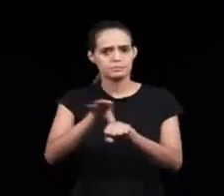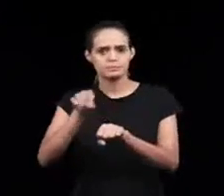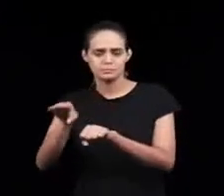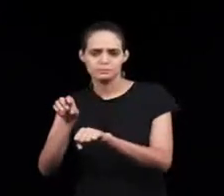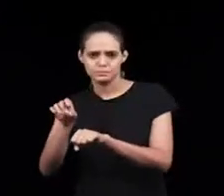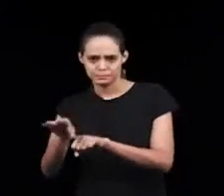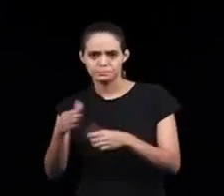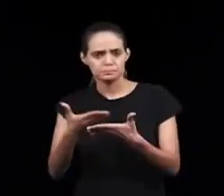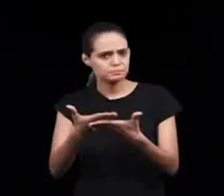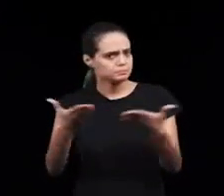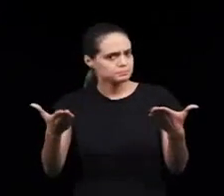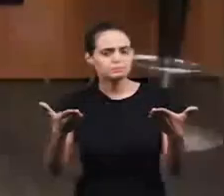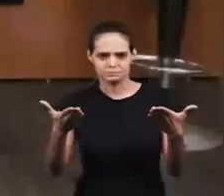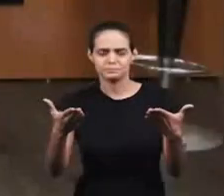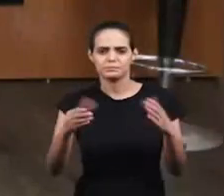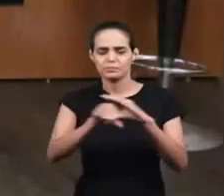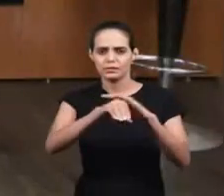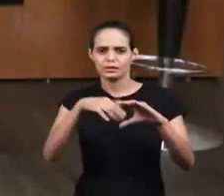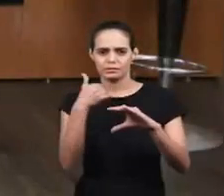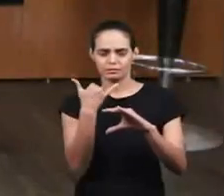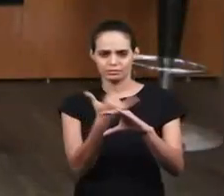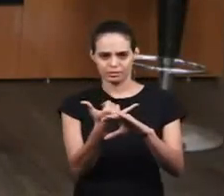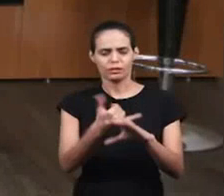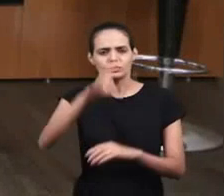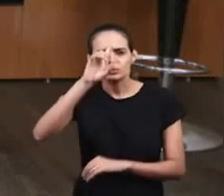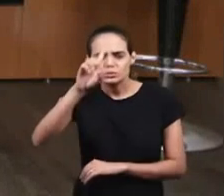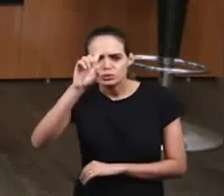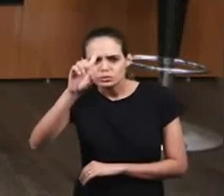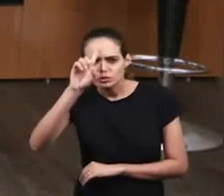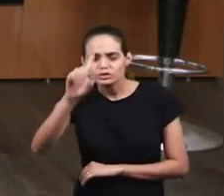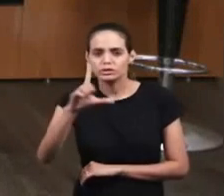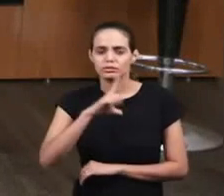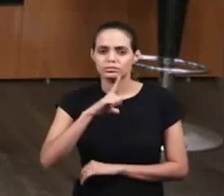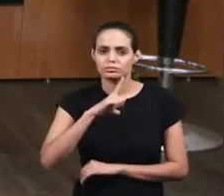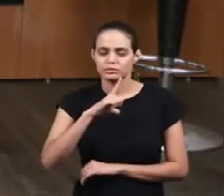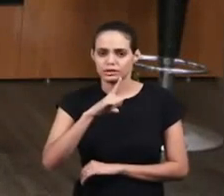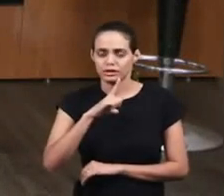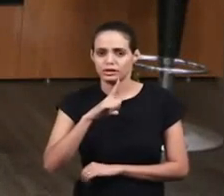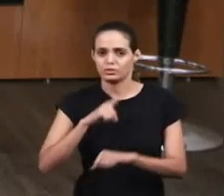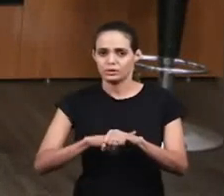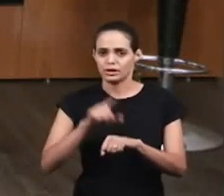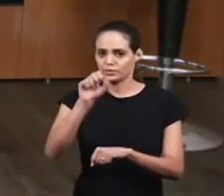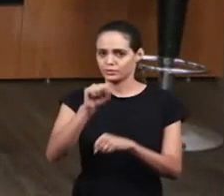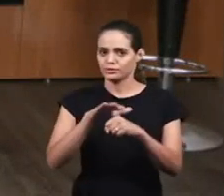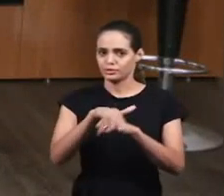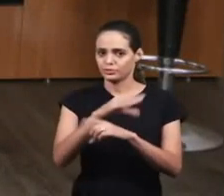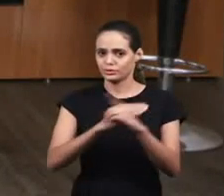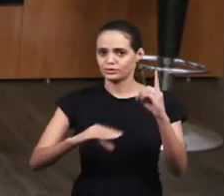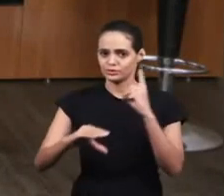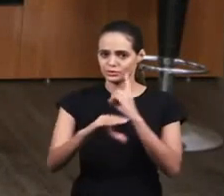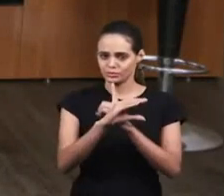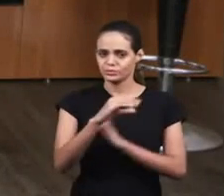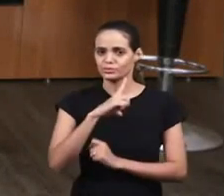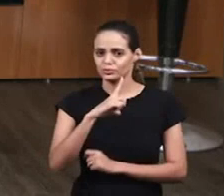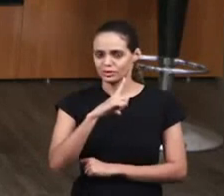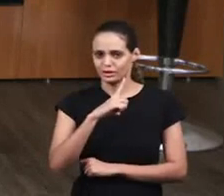und täglich wird auf unserem YouTube-Kanal ein noch nie dagewesener Gottesdienst gepostet. Nutzen Sie die Gelegenheit und